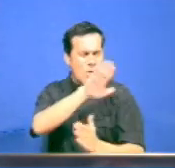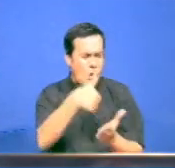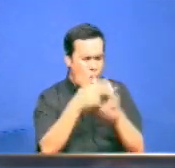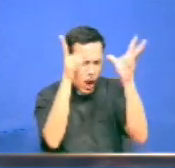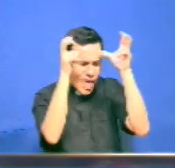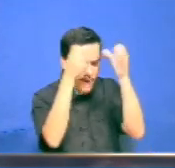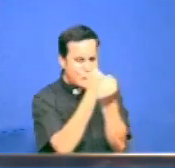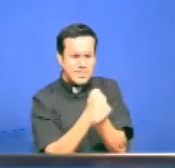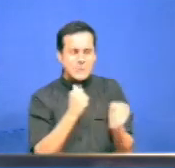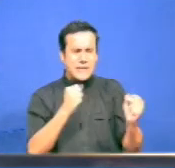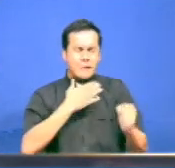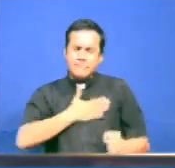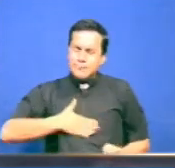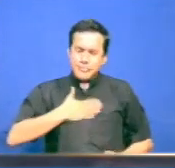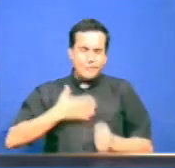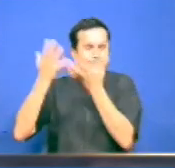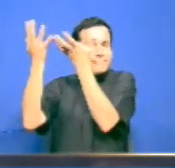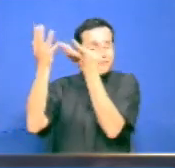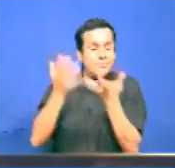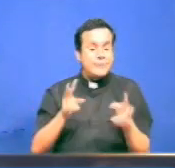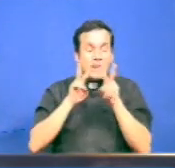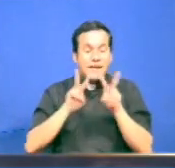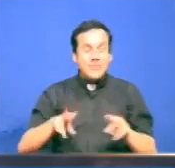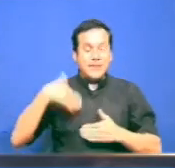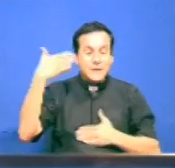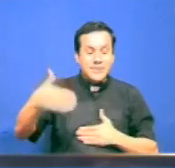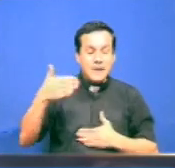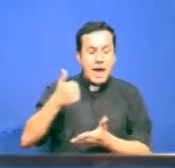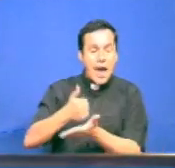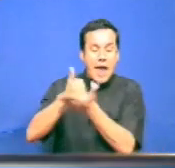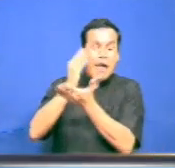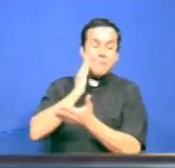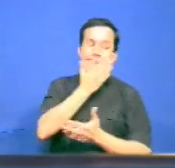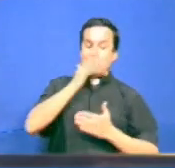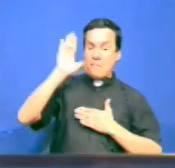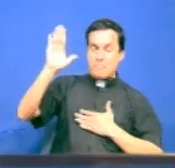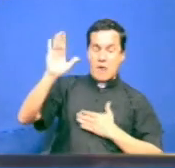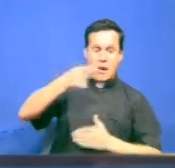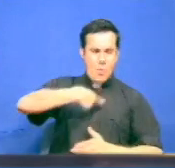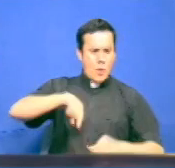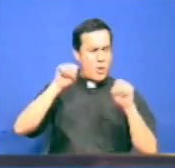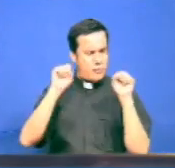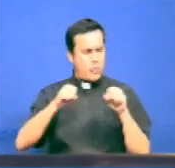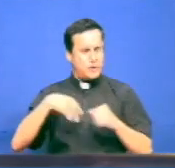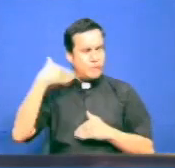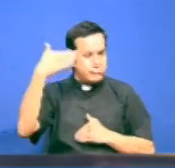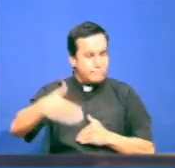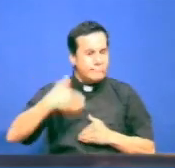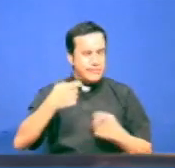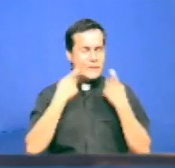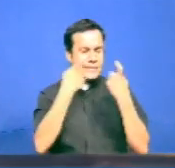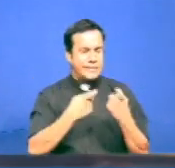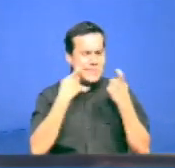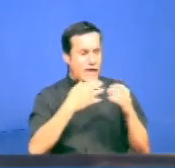yote, utujalie kwa wema amani maishani mwetu, tuepushe daima na dhambi kwa huruma yako, tusifadhaishwe na